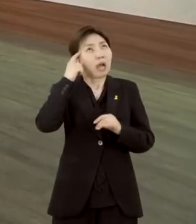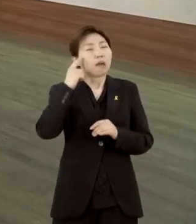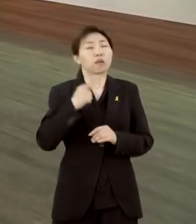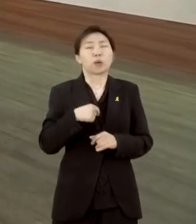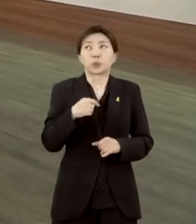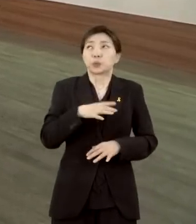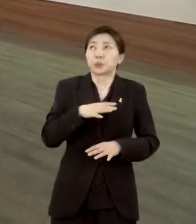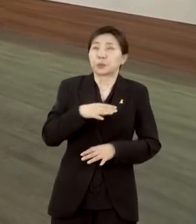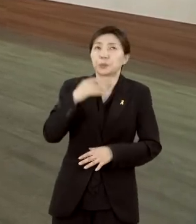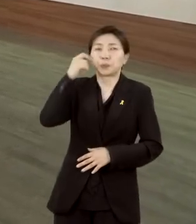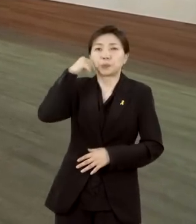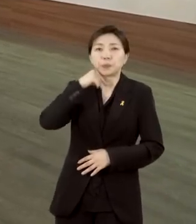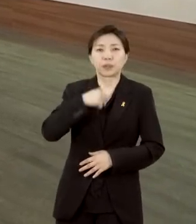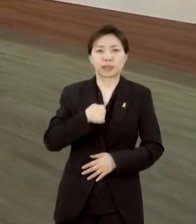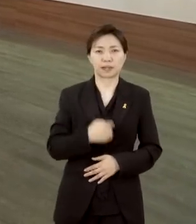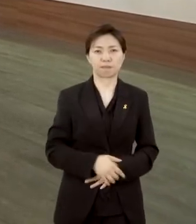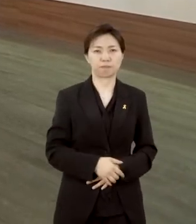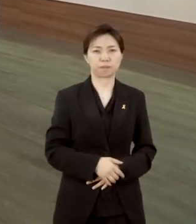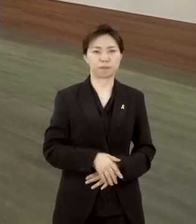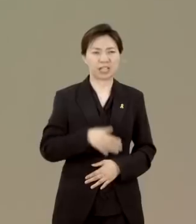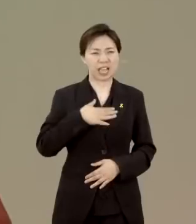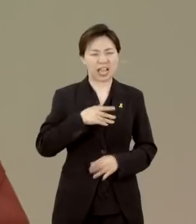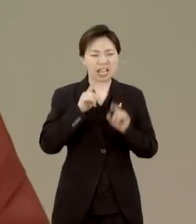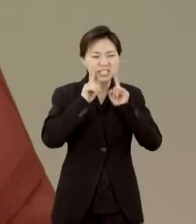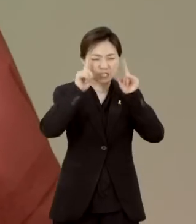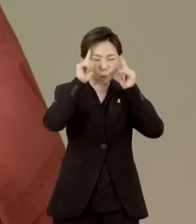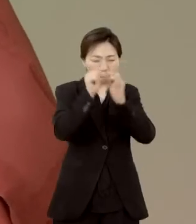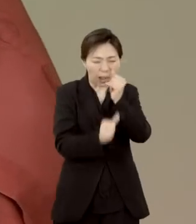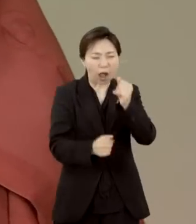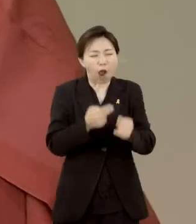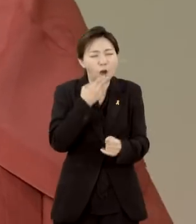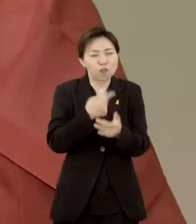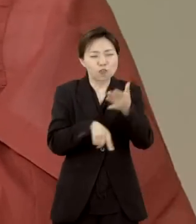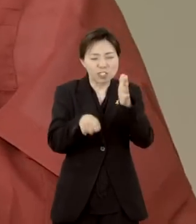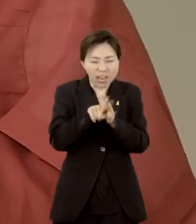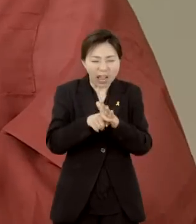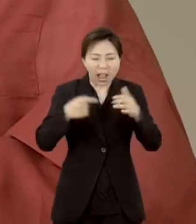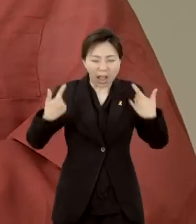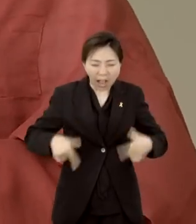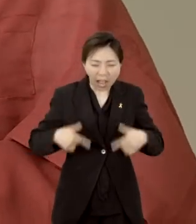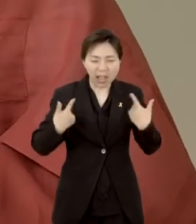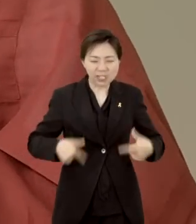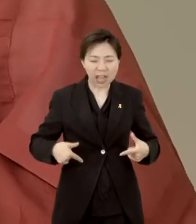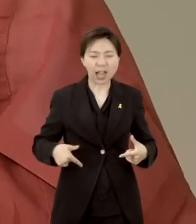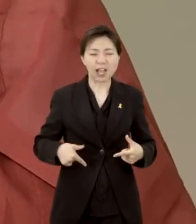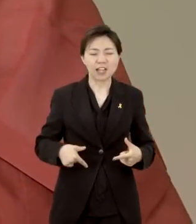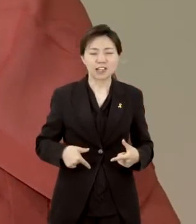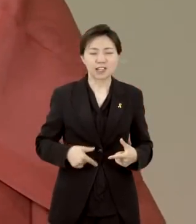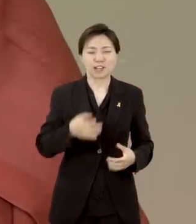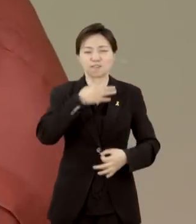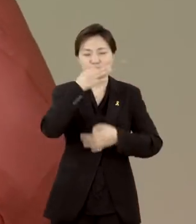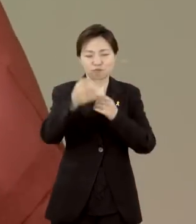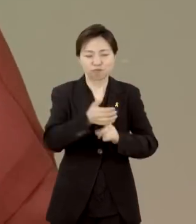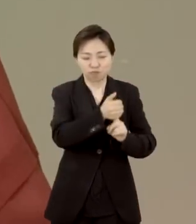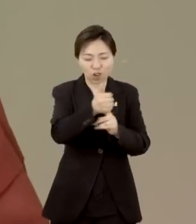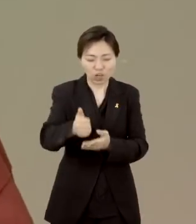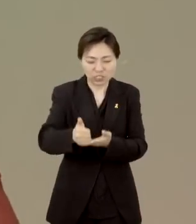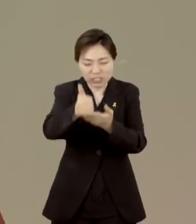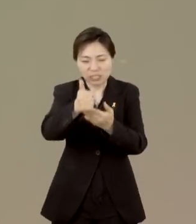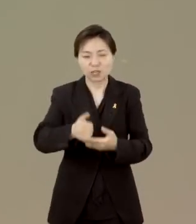순간 생각해도 무섭네요 그래서 어떻게든 지옥에 안 떨어지려고 제가 늘 나무아미타불